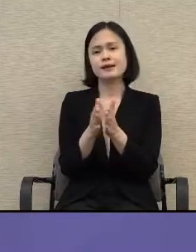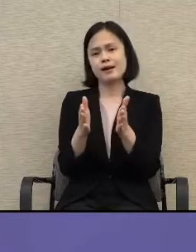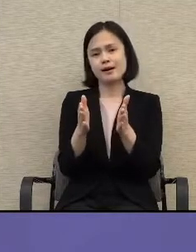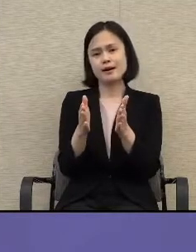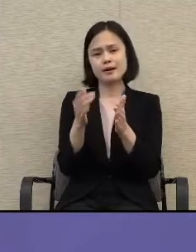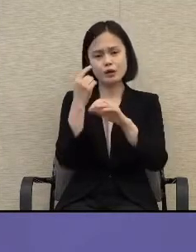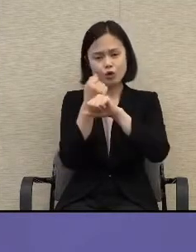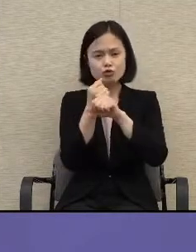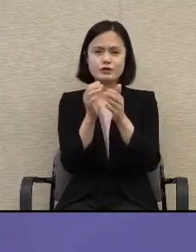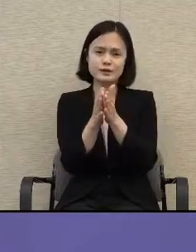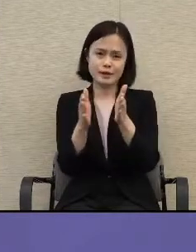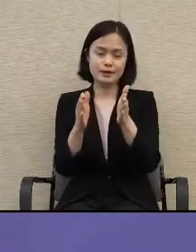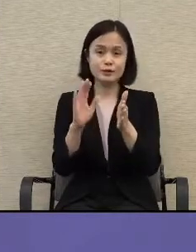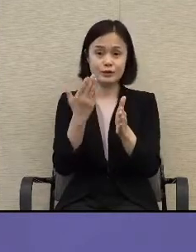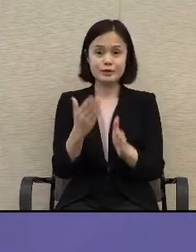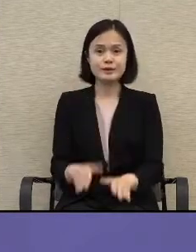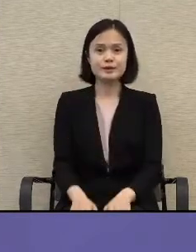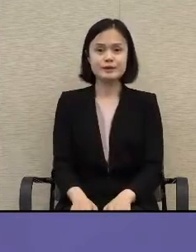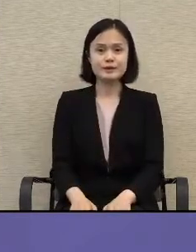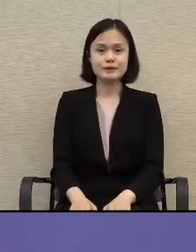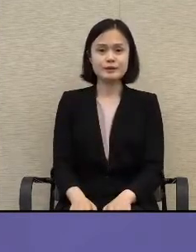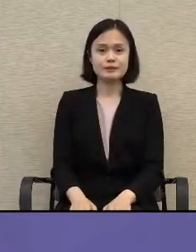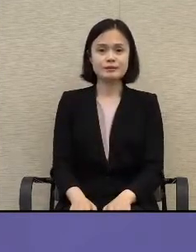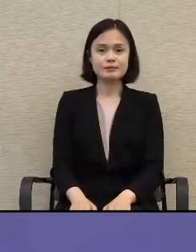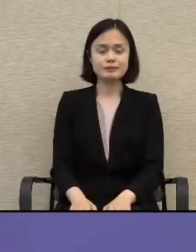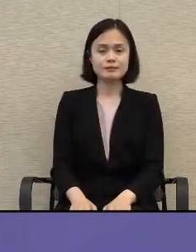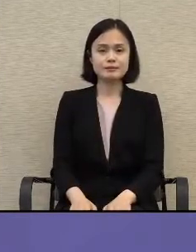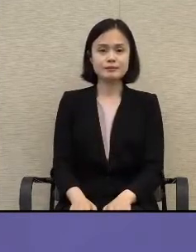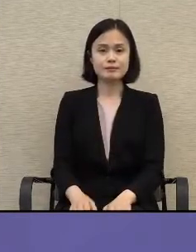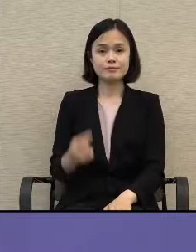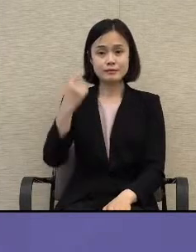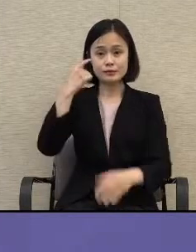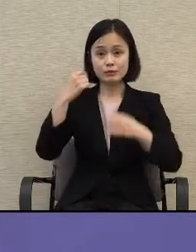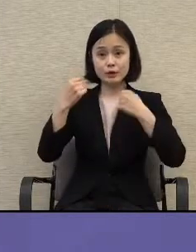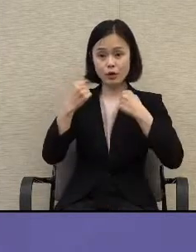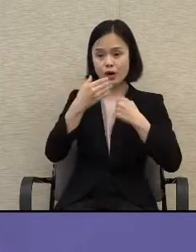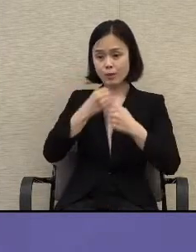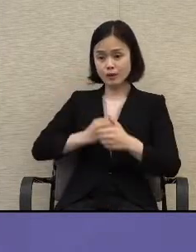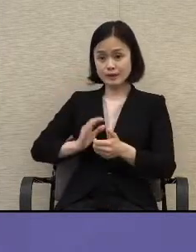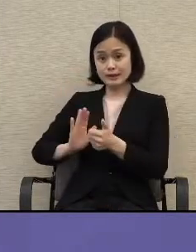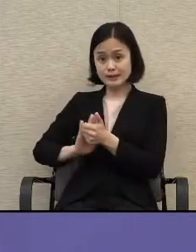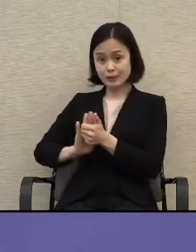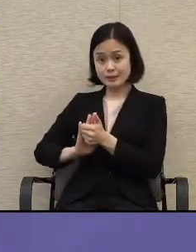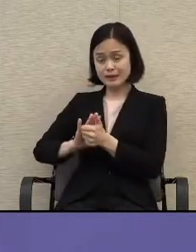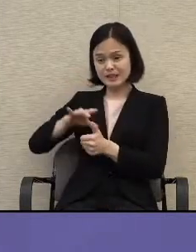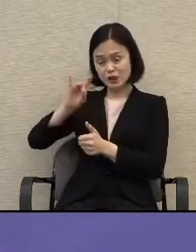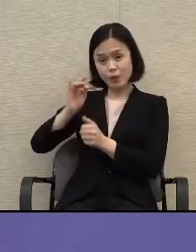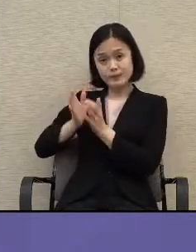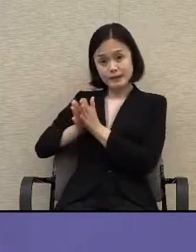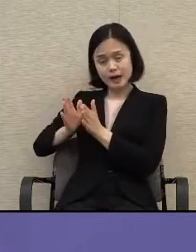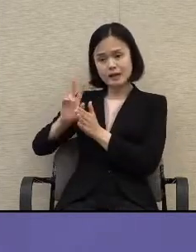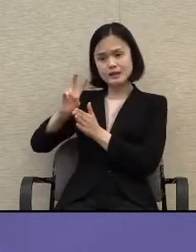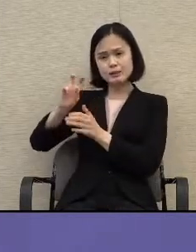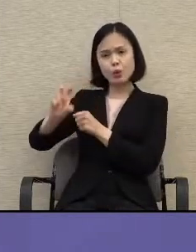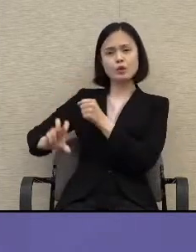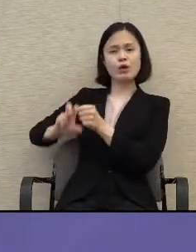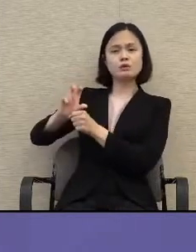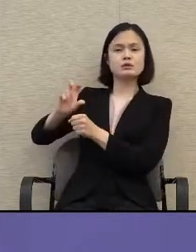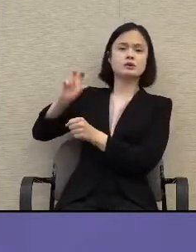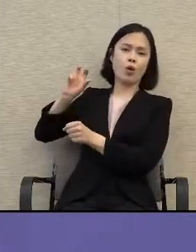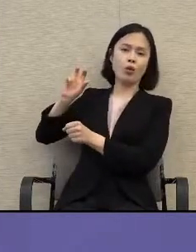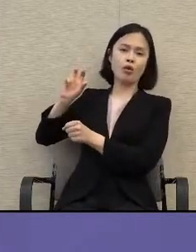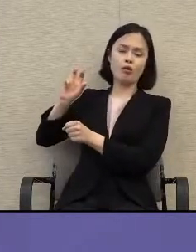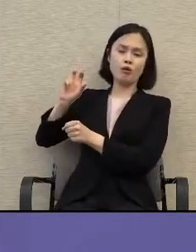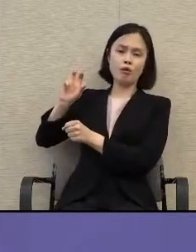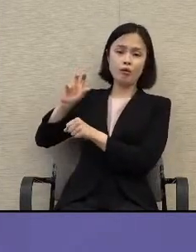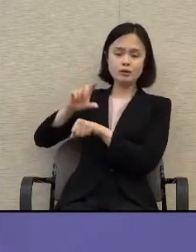그동안 25년여가 지났습니다. 정신건강 이제 복지 사업들, 정책들, 프로그램 등이 진행이 되고 있는데 그동안